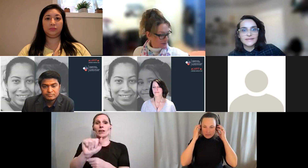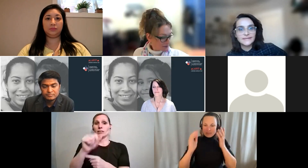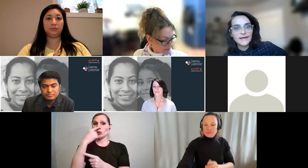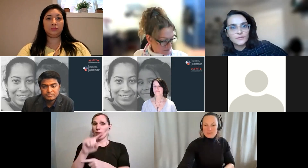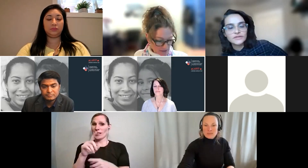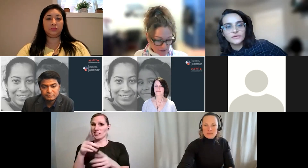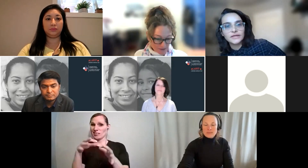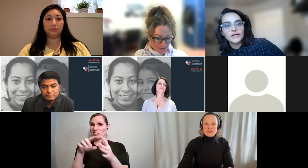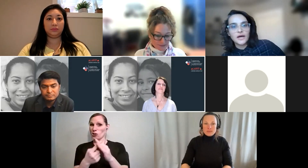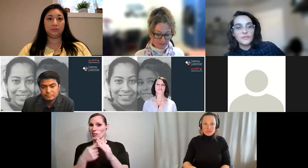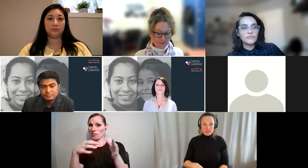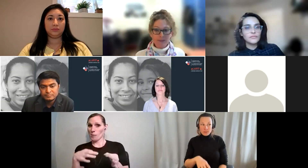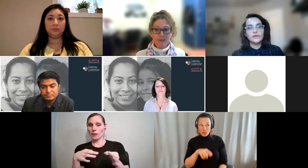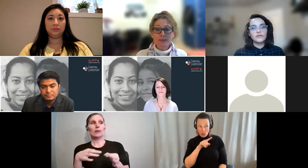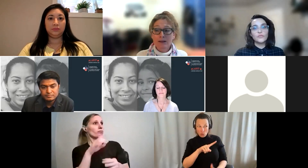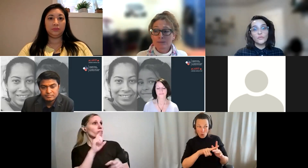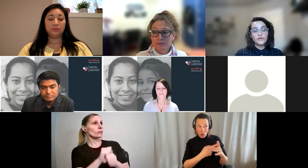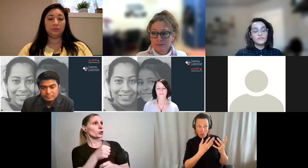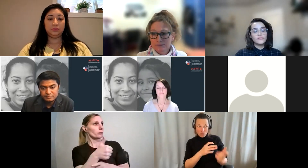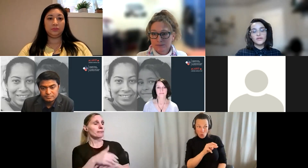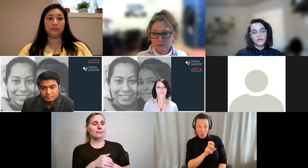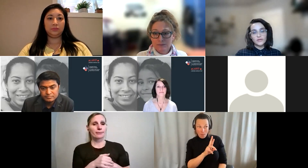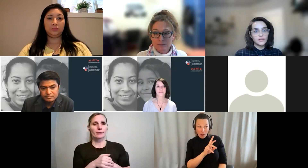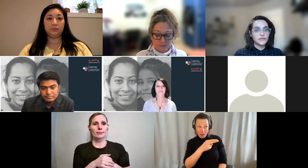Veux-tu commencer sur celle-là, Martha? Oui, bien sûr.